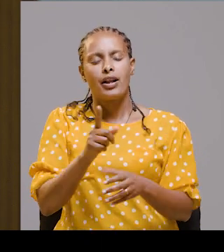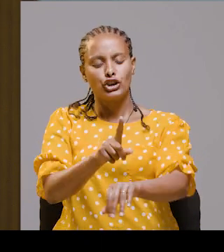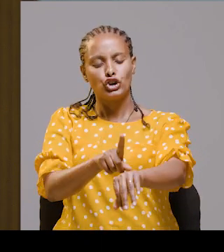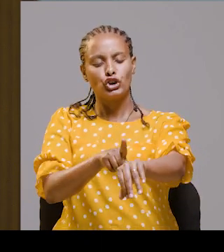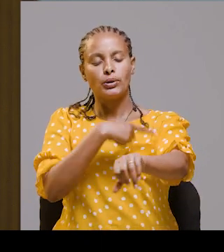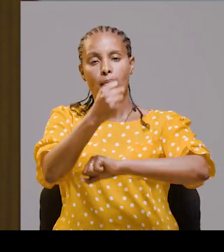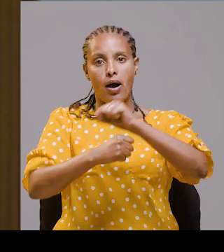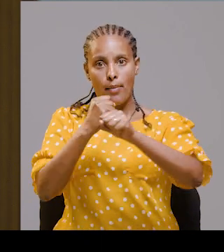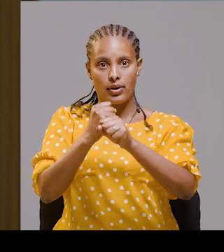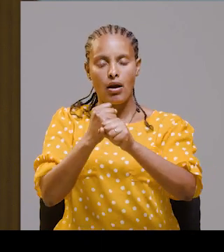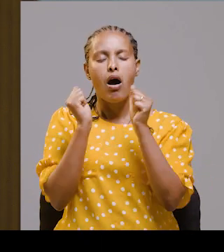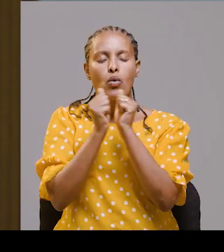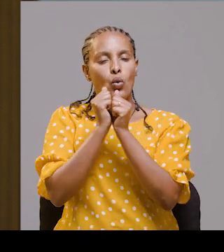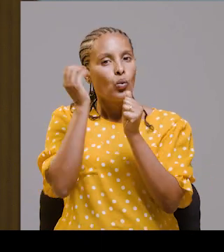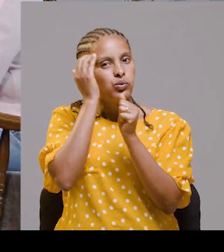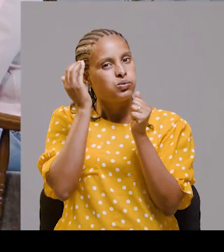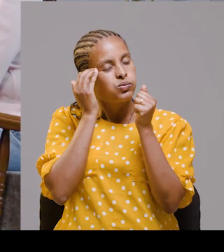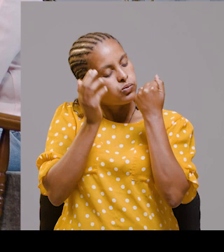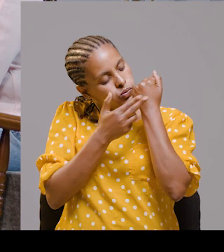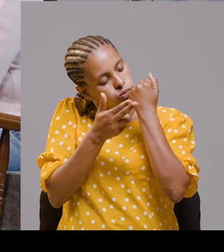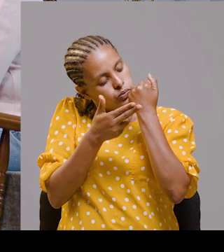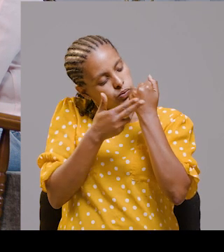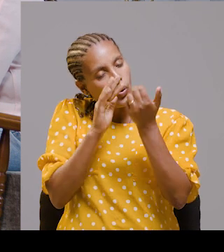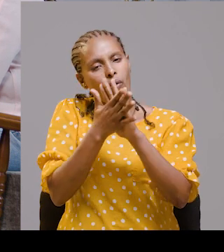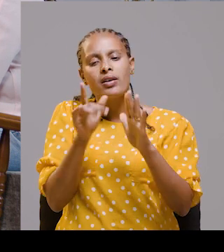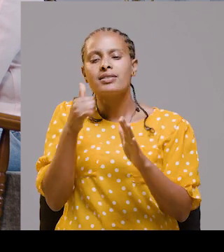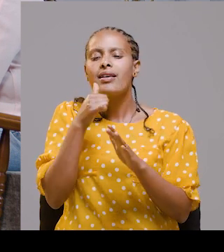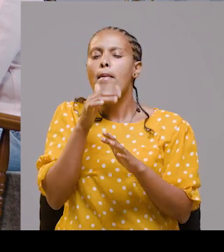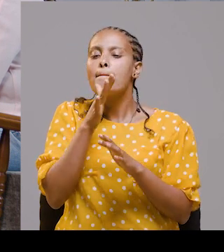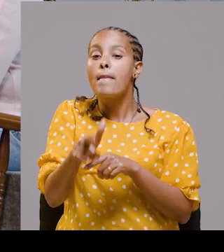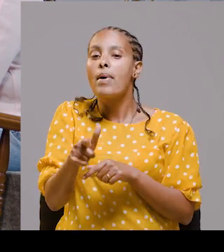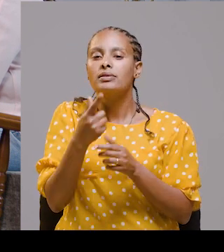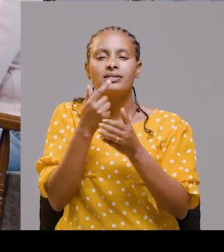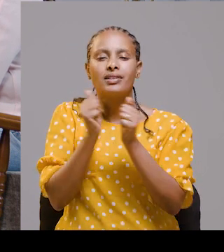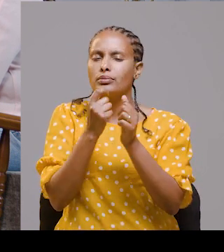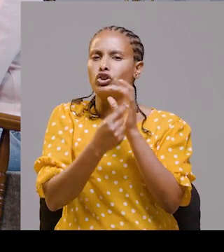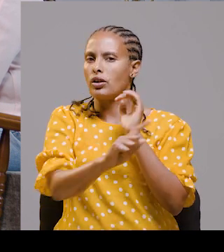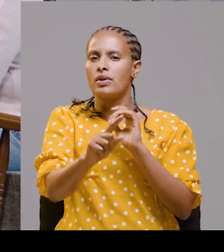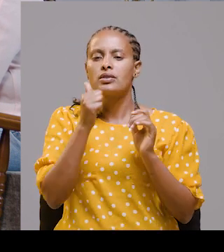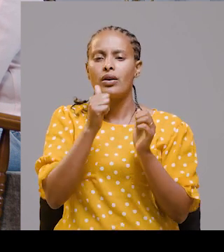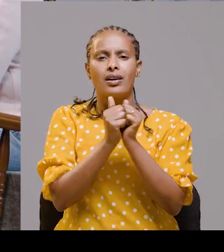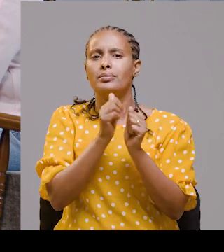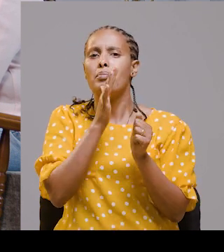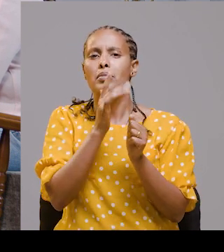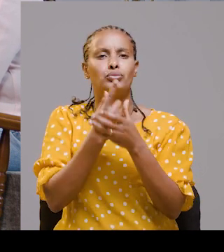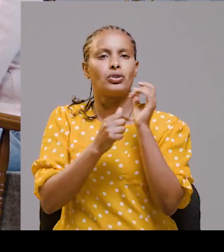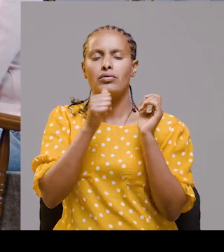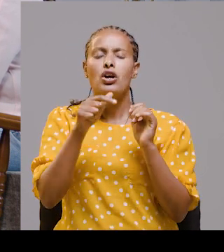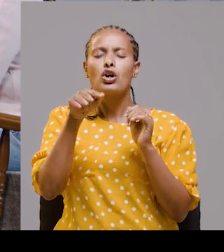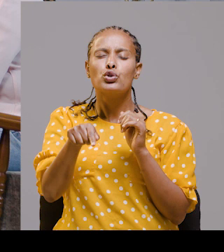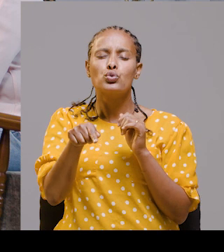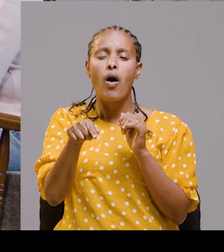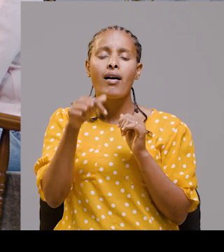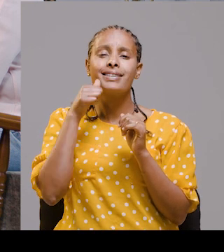ለረጅም ዓመታት አብሮን የሚቆይ ነገር ነው። ከዛች ሴትዮ ከዛች እናት ጋር ብቻ ሳይሆን ከዛች ሴት ብቻ ጋር ሳይሆን